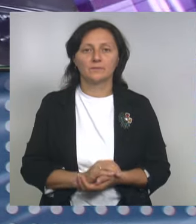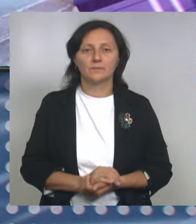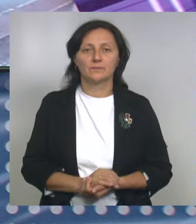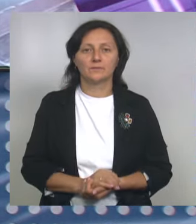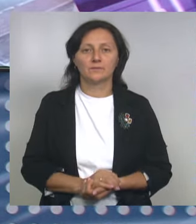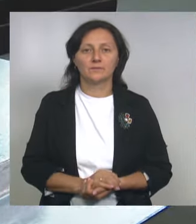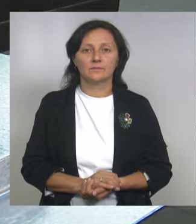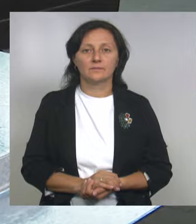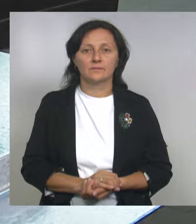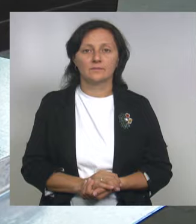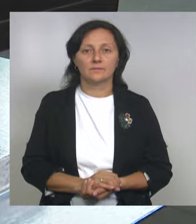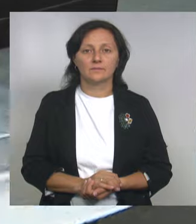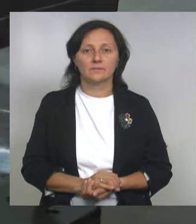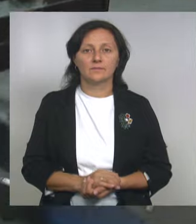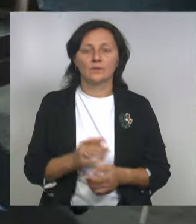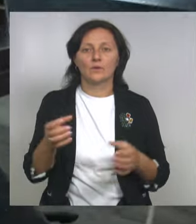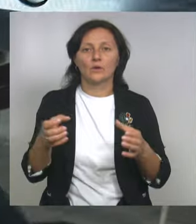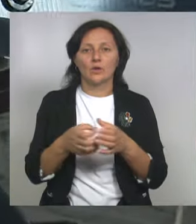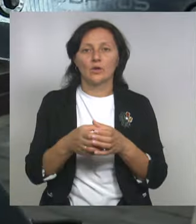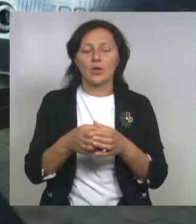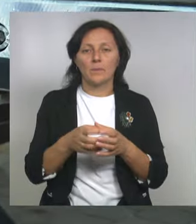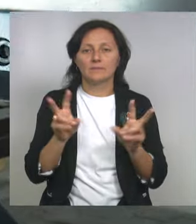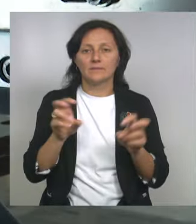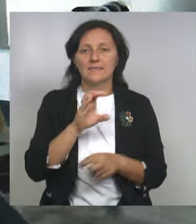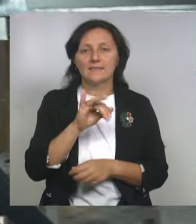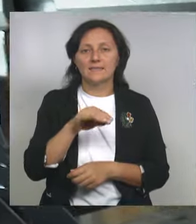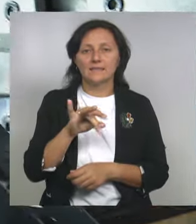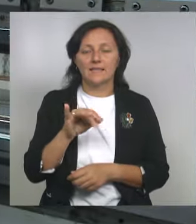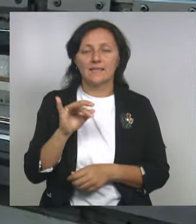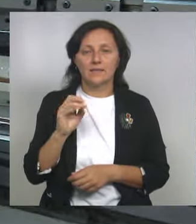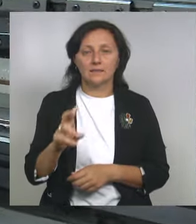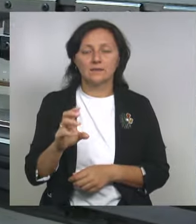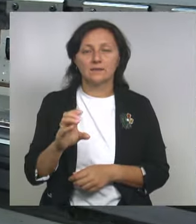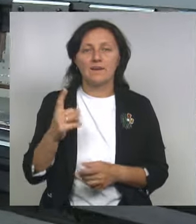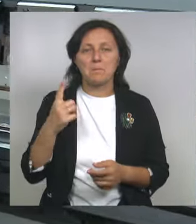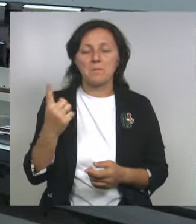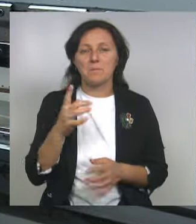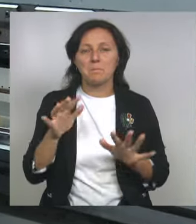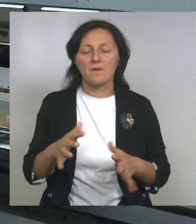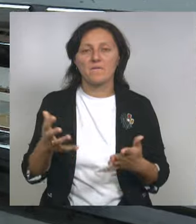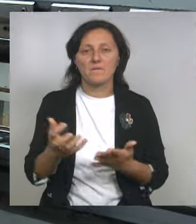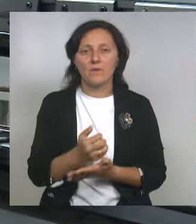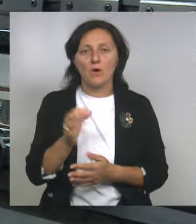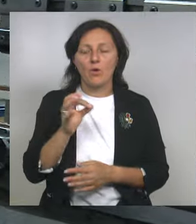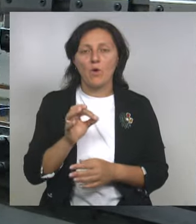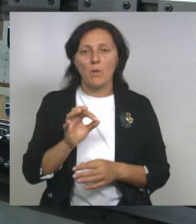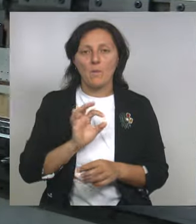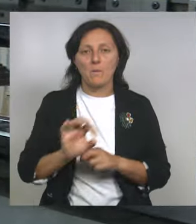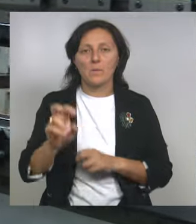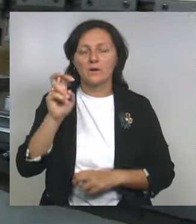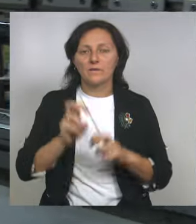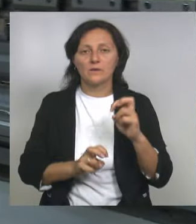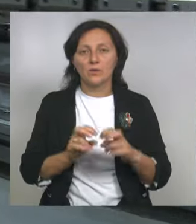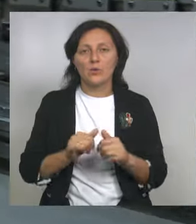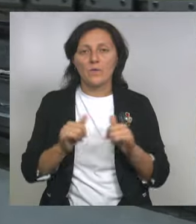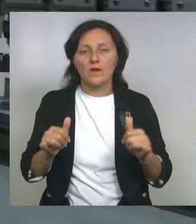Мусаева. Компания C3 Industry одержала победу в номинации «Прорывные технологии повышения производительности труда» на